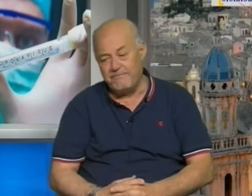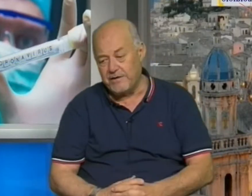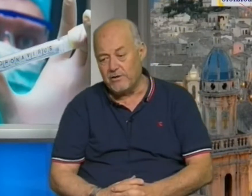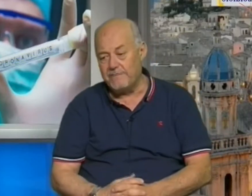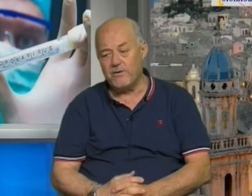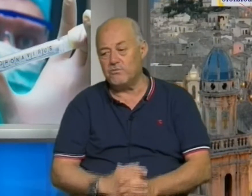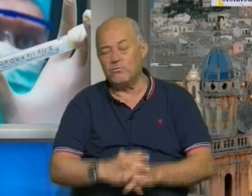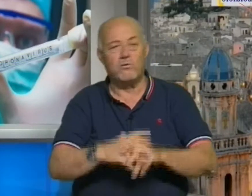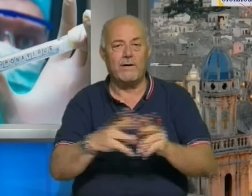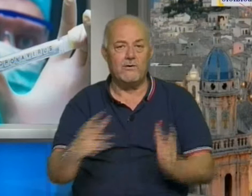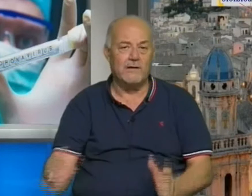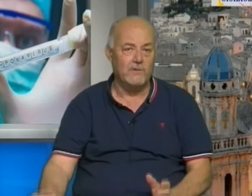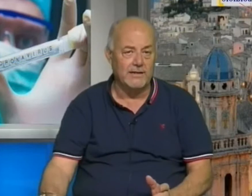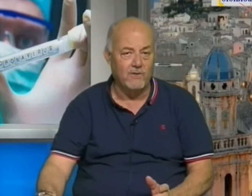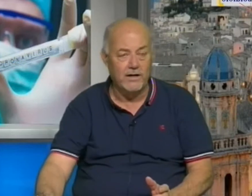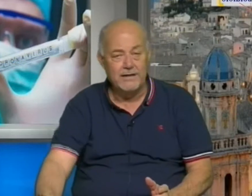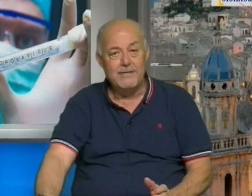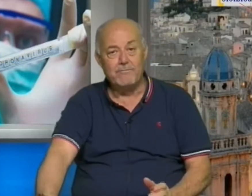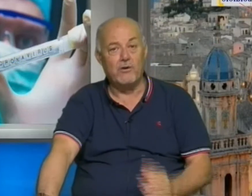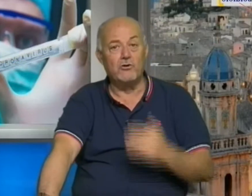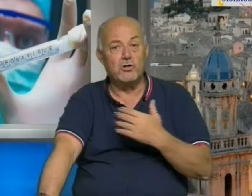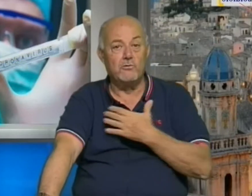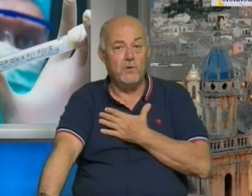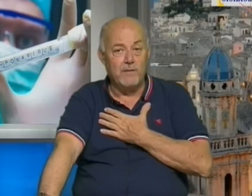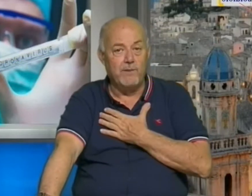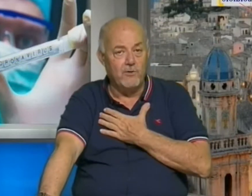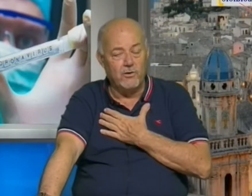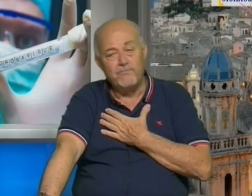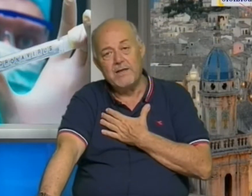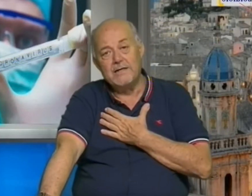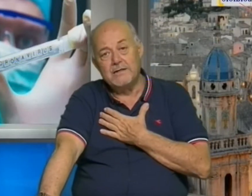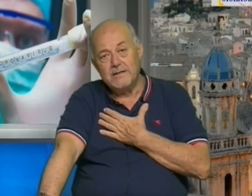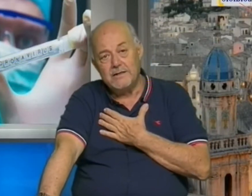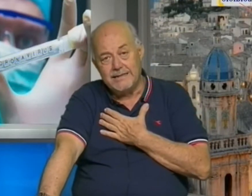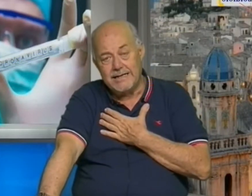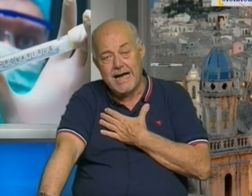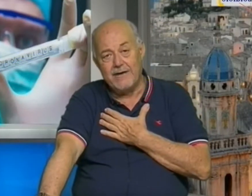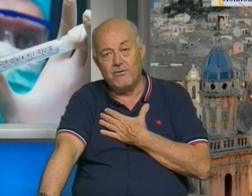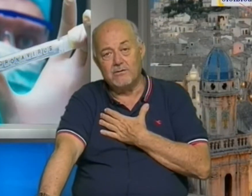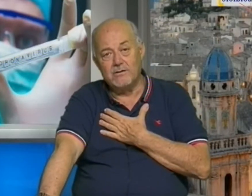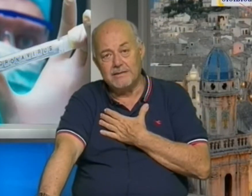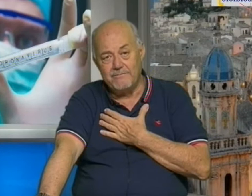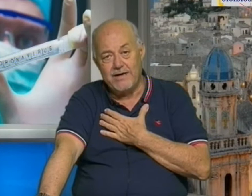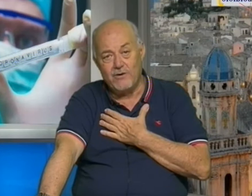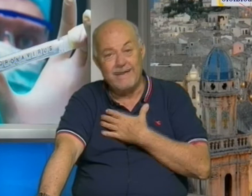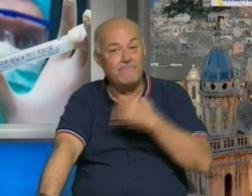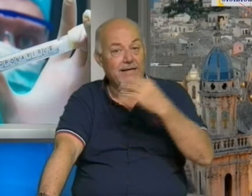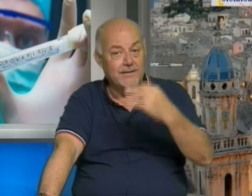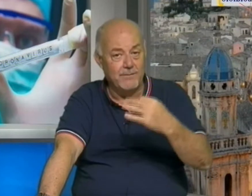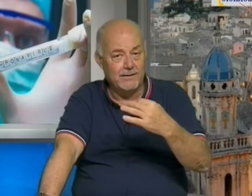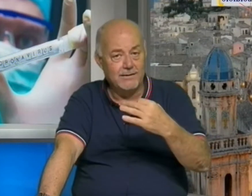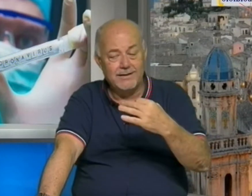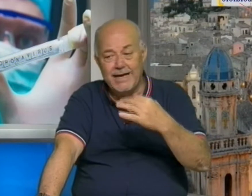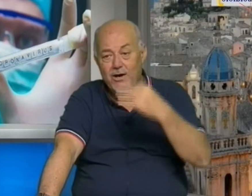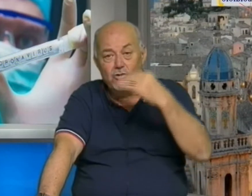nel frigorifero, tutto quello che volete voi, però non c'è dubbio che il povero italiano davvero è